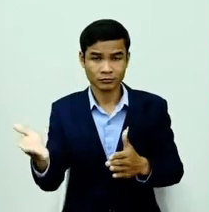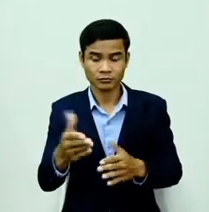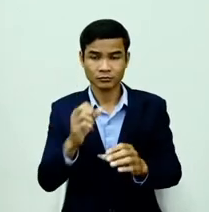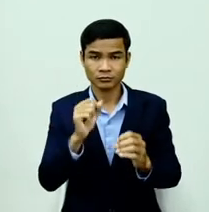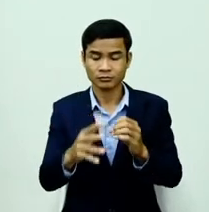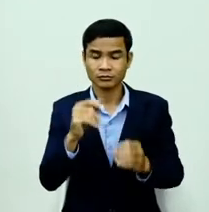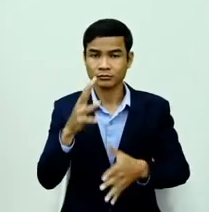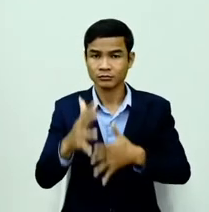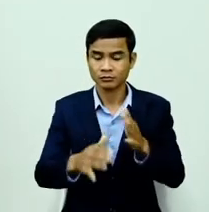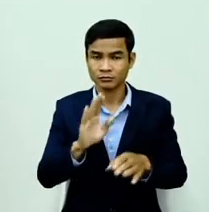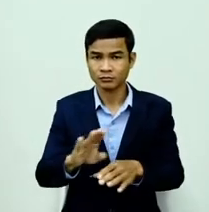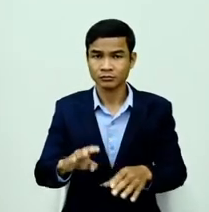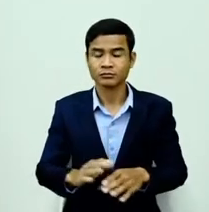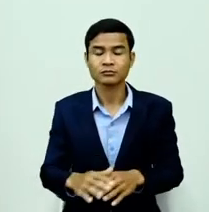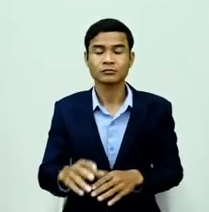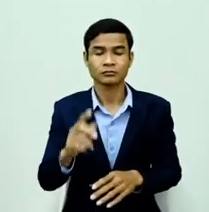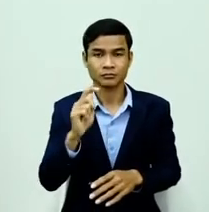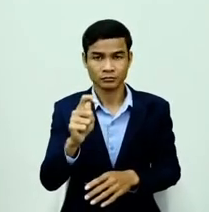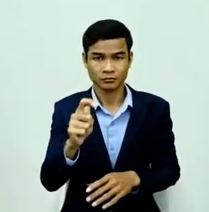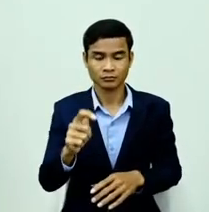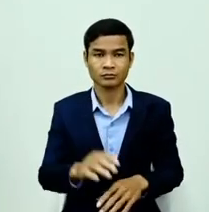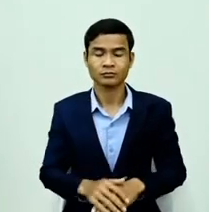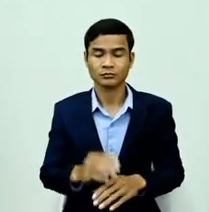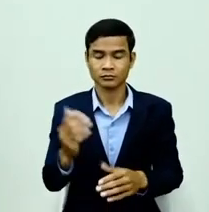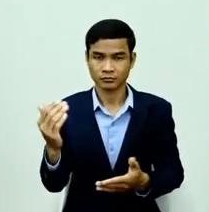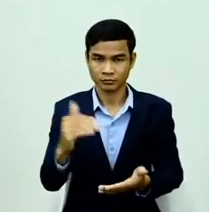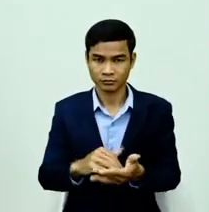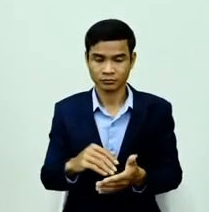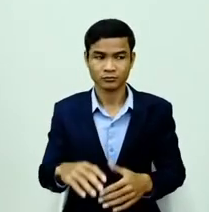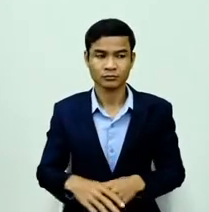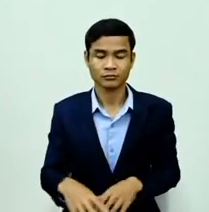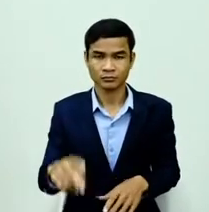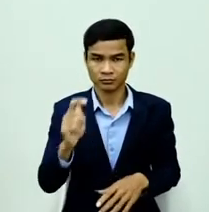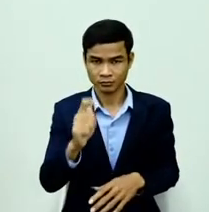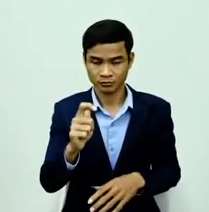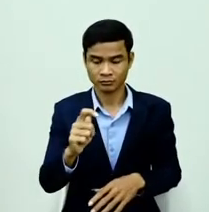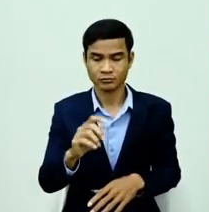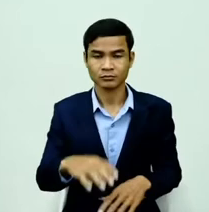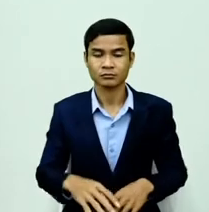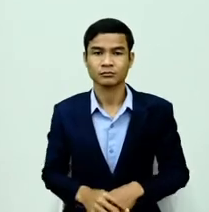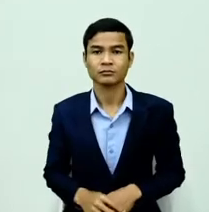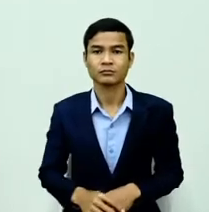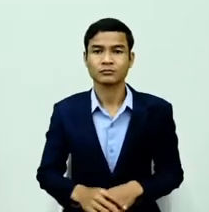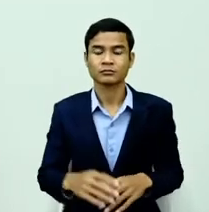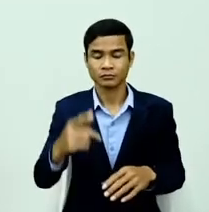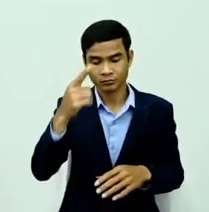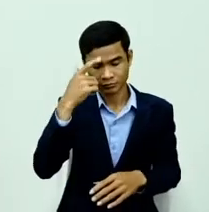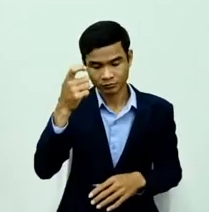កូនដែលមានក្តារឈ្នួលកូនយកក្តារឈ្នួលរបស់កូនមកចាហើយកូនក៏ត្រូវចូលរួមសរសេរផ្ចិញជាអ្នករោចំនួន 1 តួតោះចាប់ផ្ដើមសរសេរតោះកូនសរសេរផ្ចិញជាអ្នករោចូលក្នុងក្តារឈ្នួលរបស់កូនចំនួន 1 តួរួចរាល់ហើយណាចាកូនសរសេររបានដូចអ្នកគ្រូទេតោះកូនចាប់ផ្ដើមអានរោចាម្ដងទៀតរោ